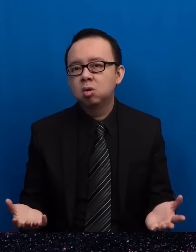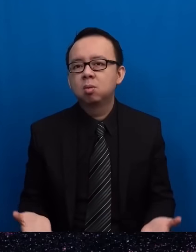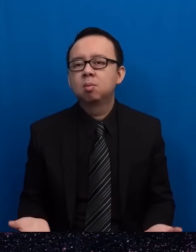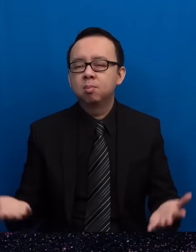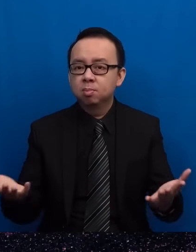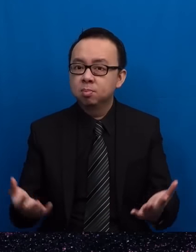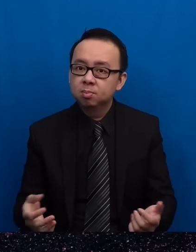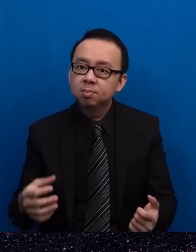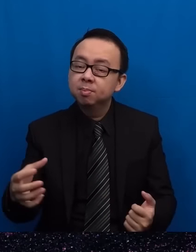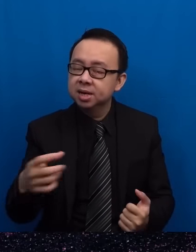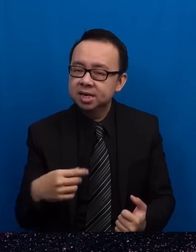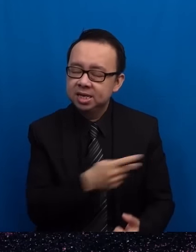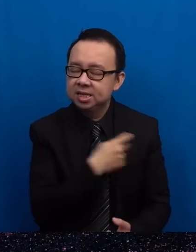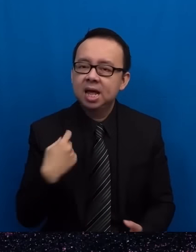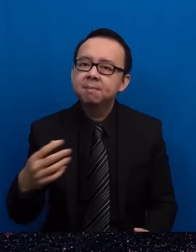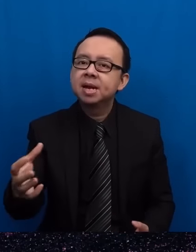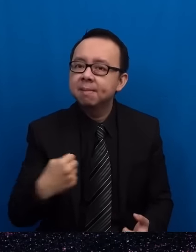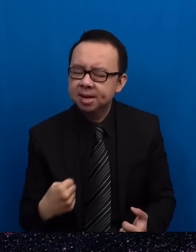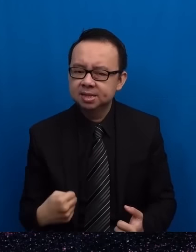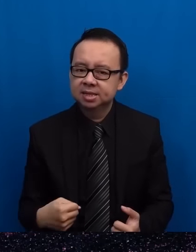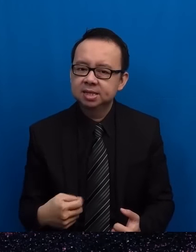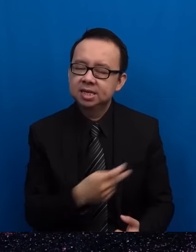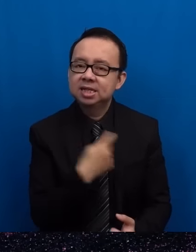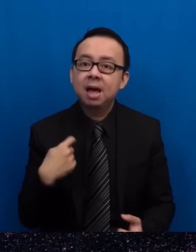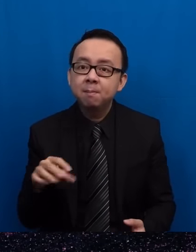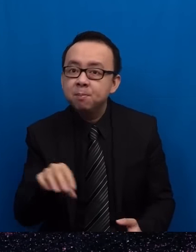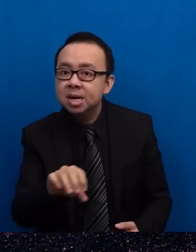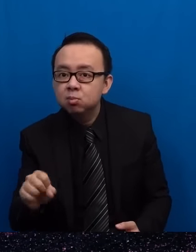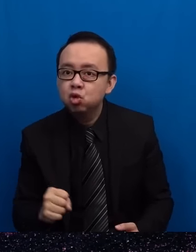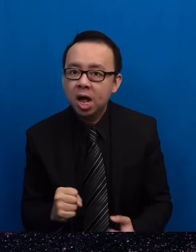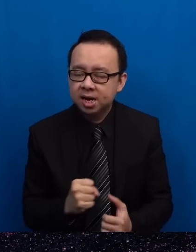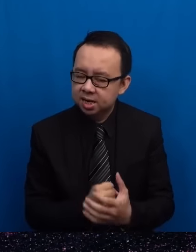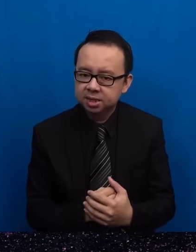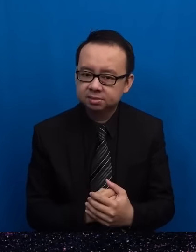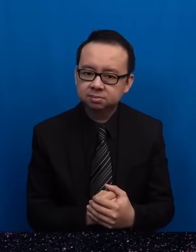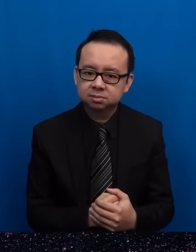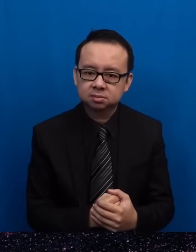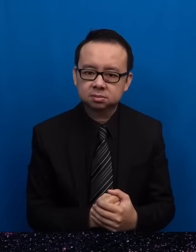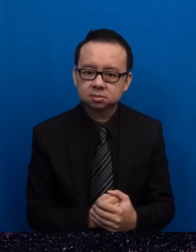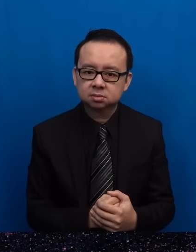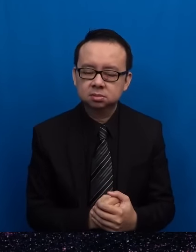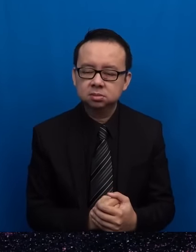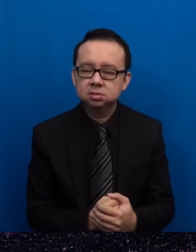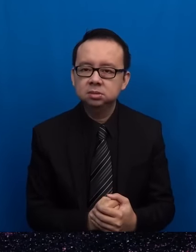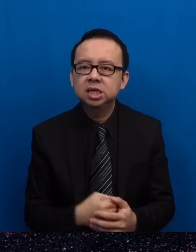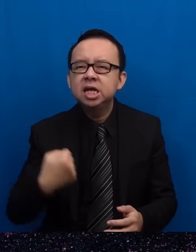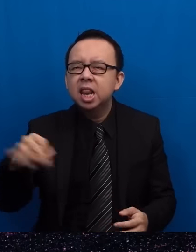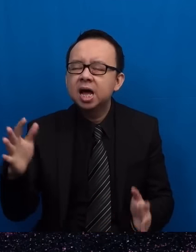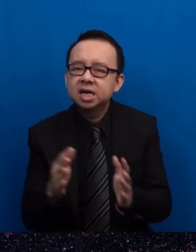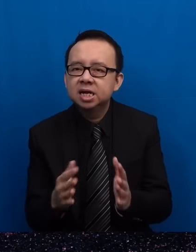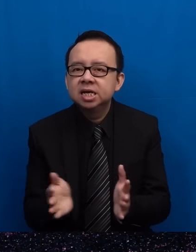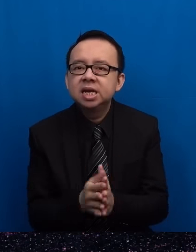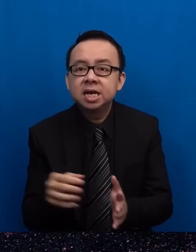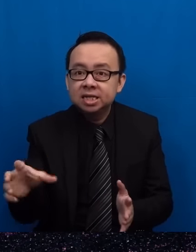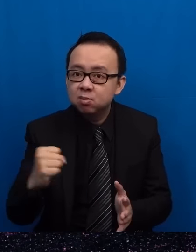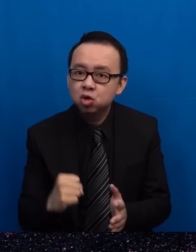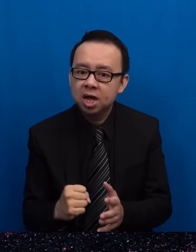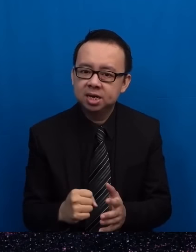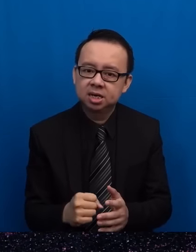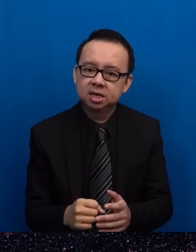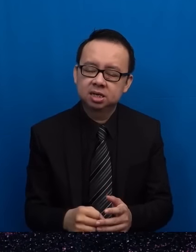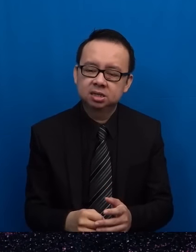we find. We found it, lost and found. Hilang dan ditemukan. Ada